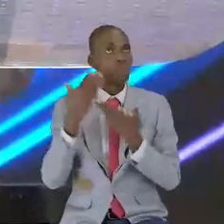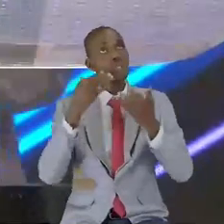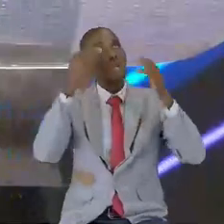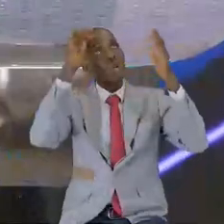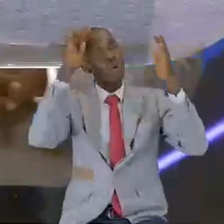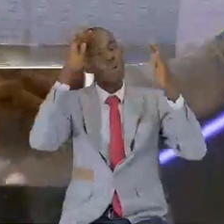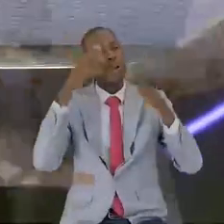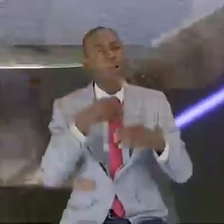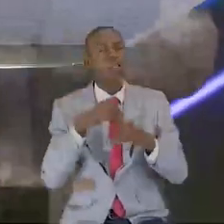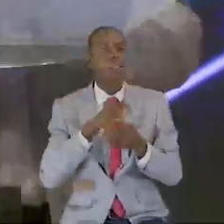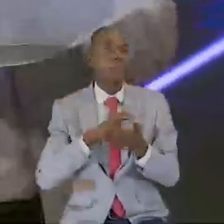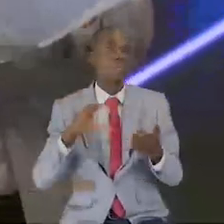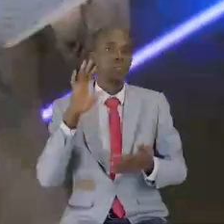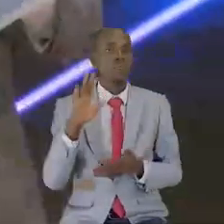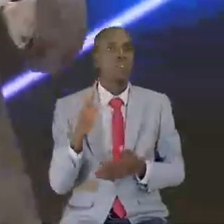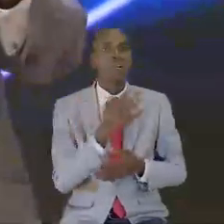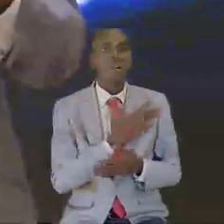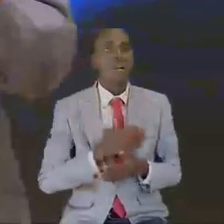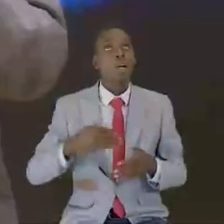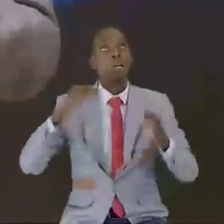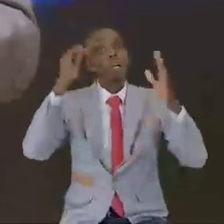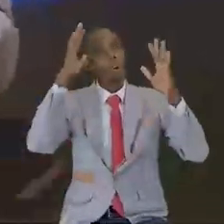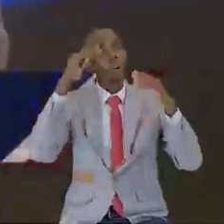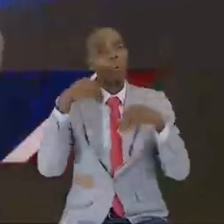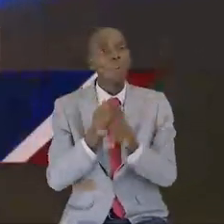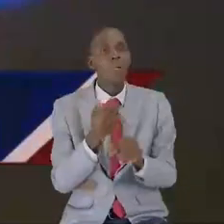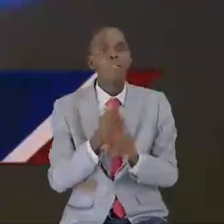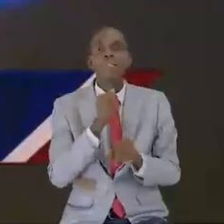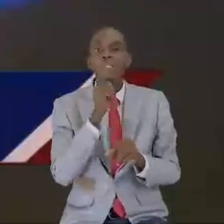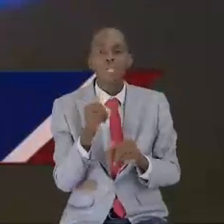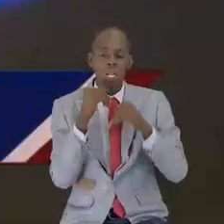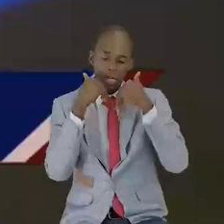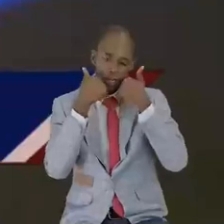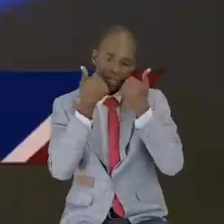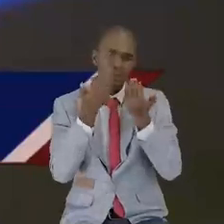verset 5, oh, l'espérance ne trompe point.